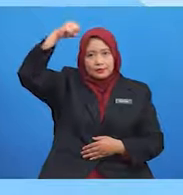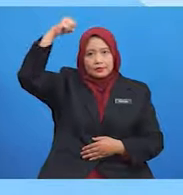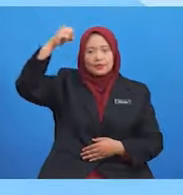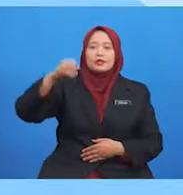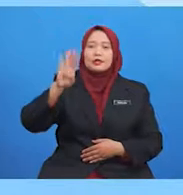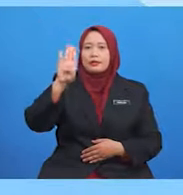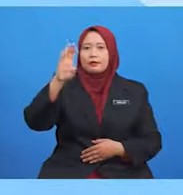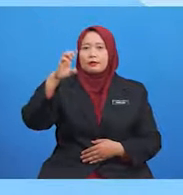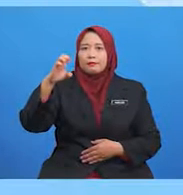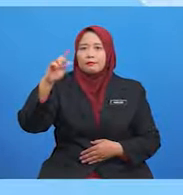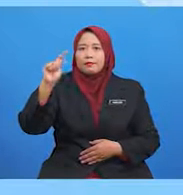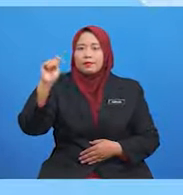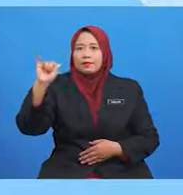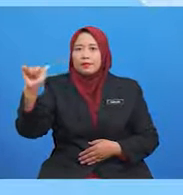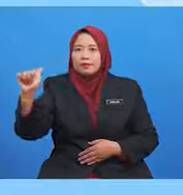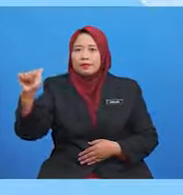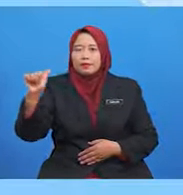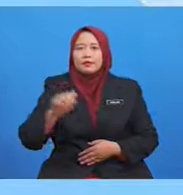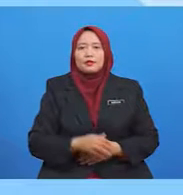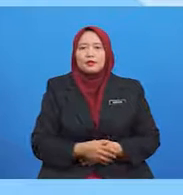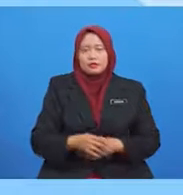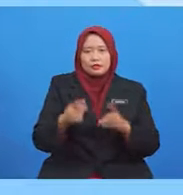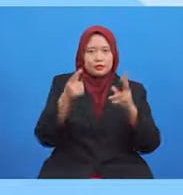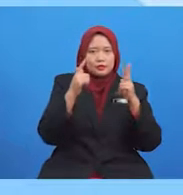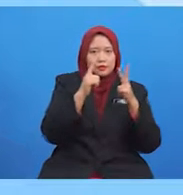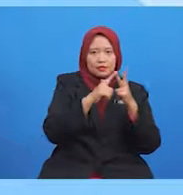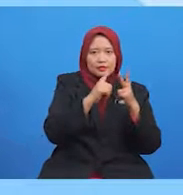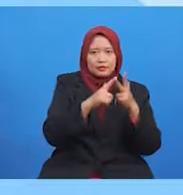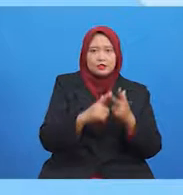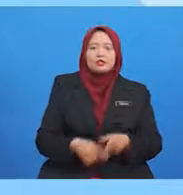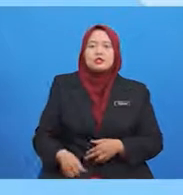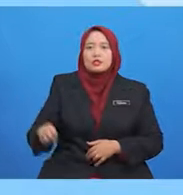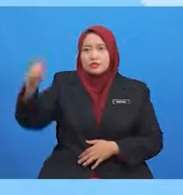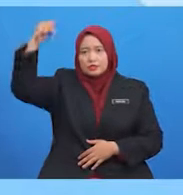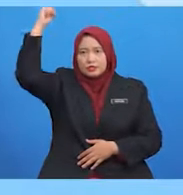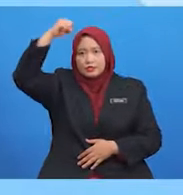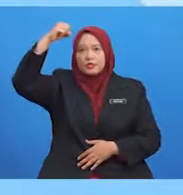atau sinar beta, dan yang terakhir sinar gamma.